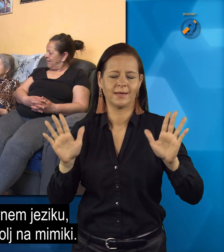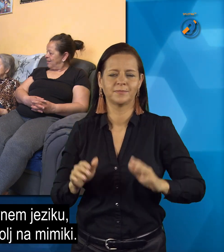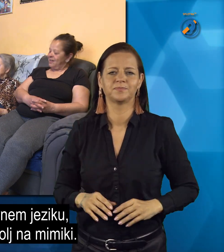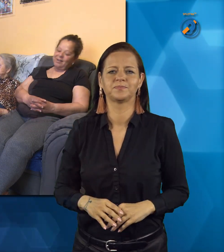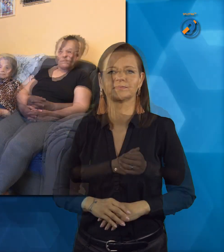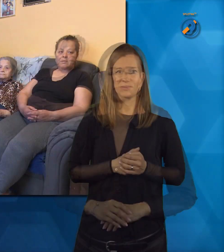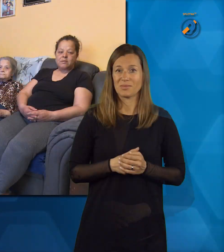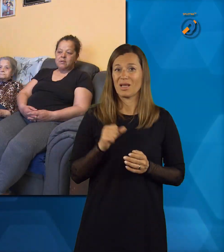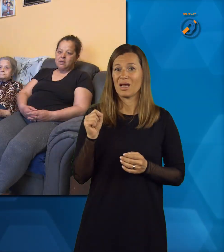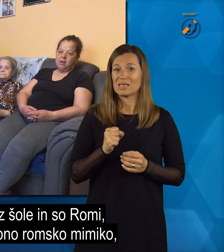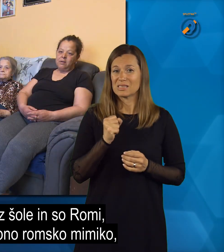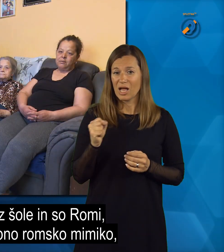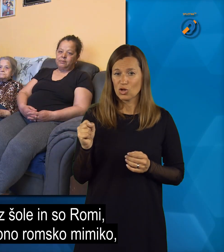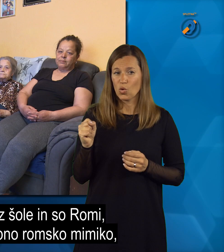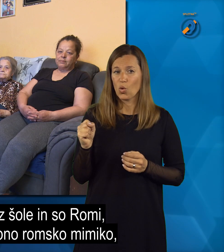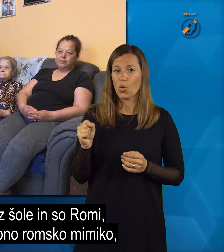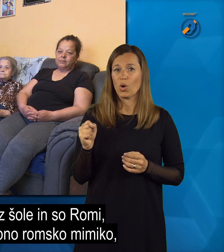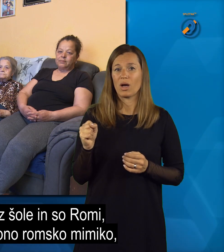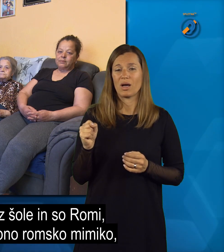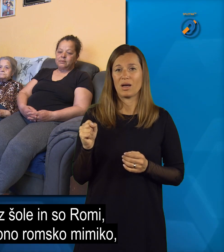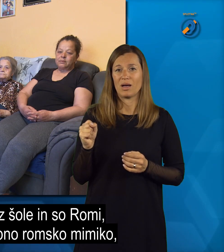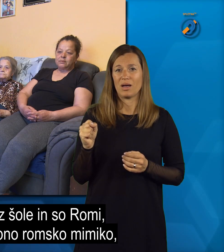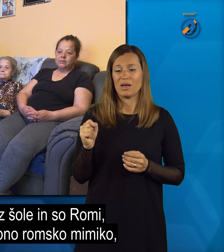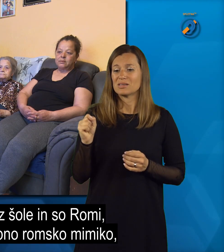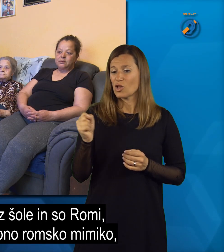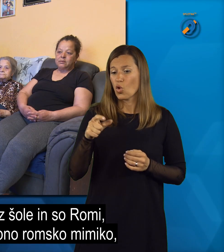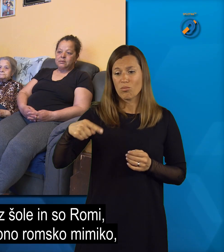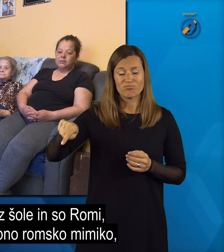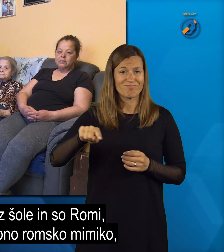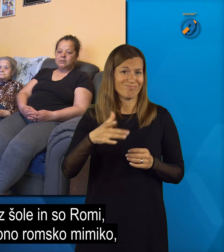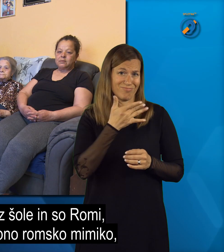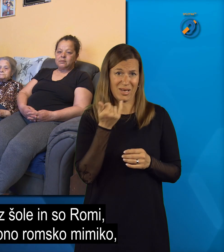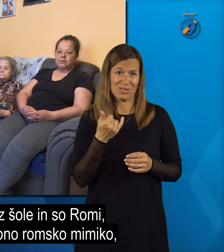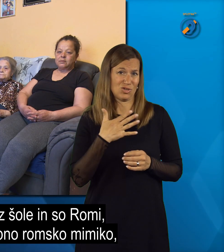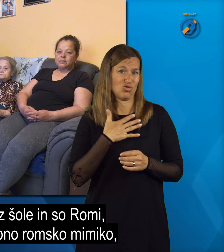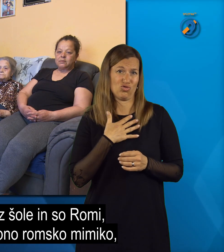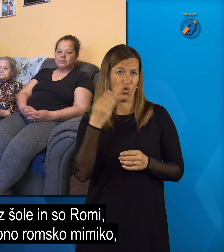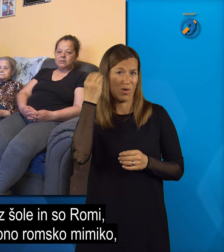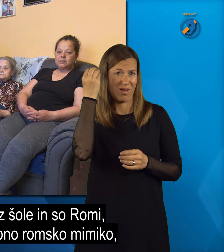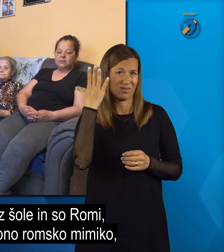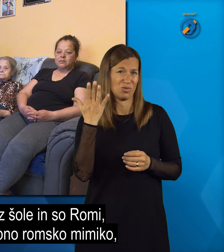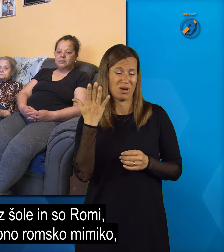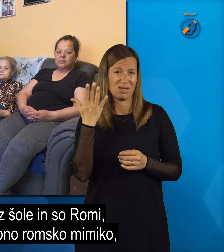mimiki. Zato, ker so brez šole, ne,